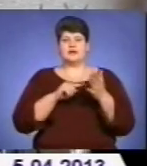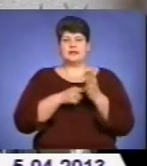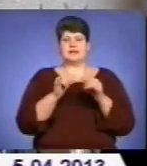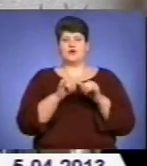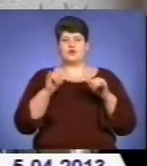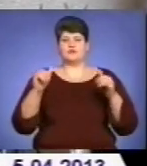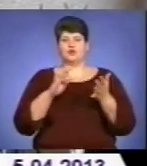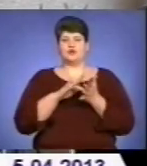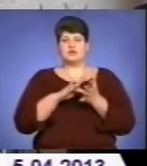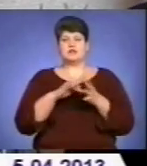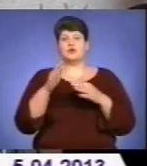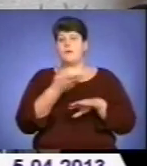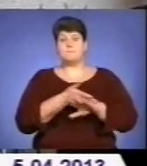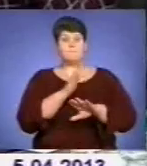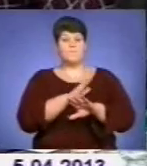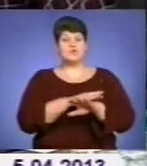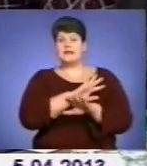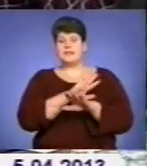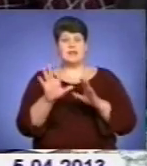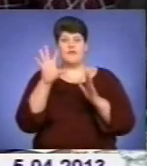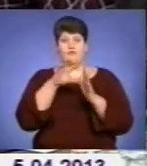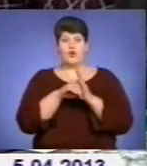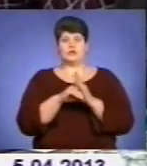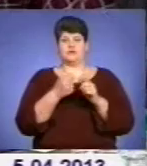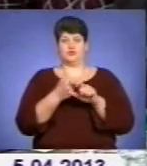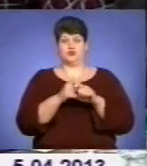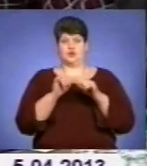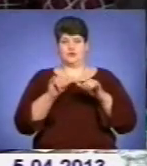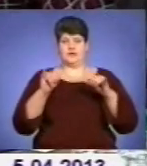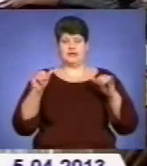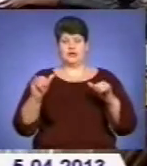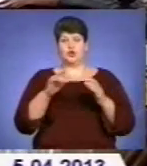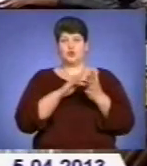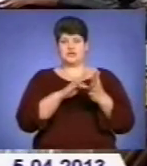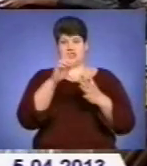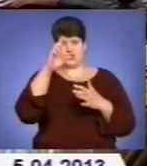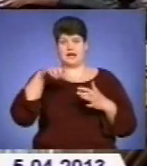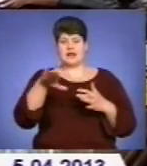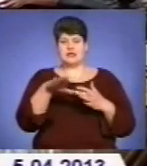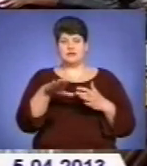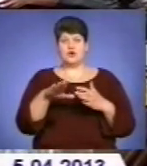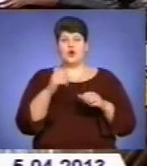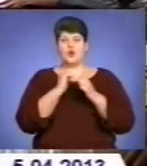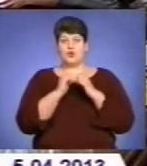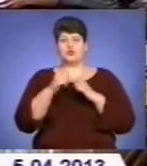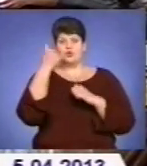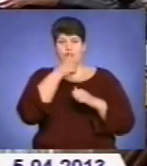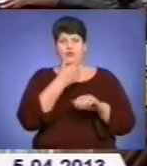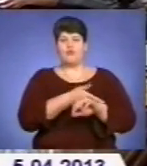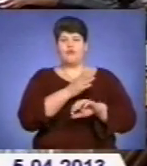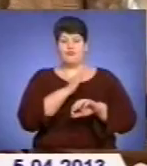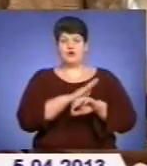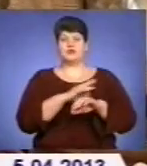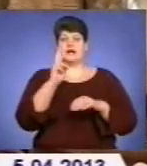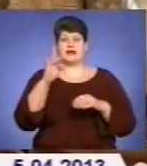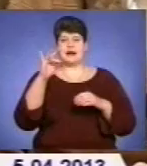хоча Польща загалом не входить до найбільш розвинутих туристичних країн. Кожного року у Кракові 6 мільйонів приїжджих, тут діє